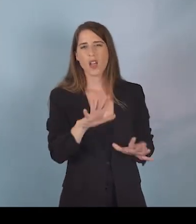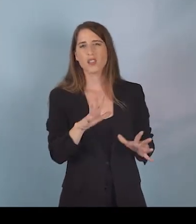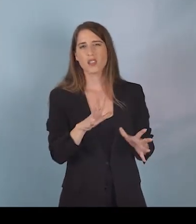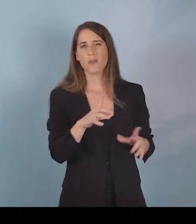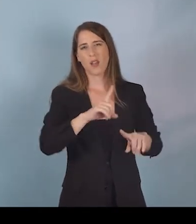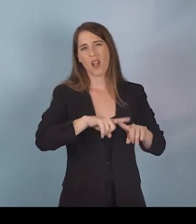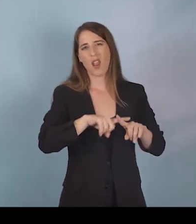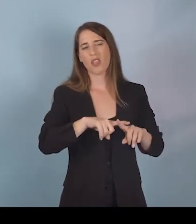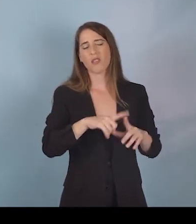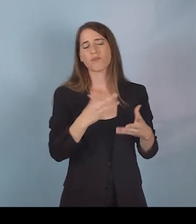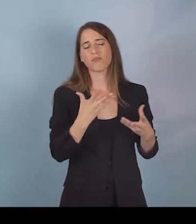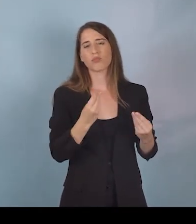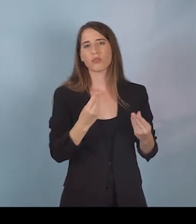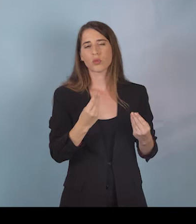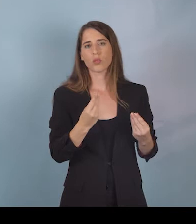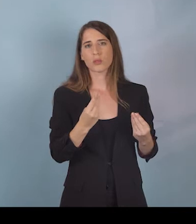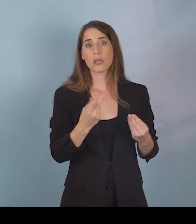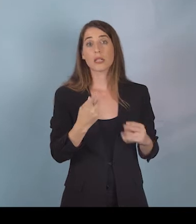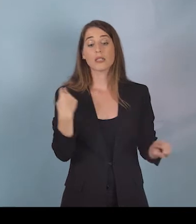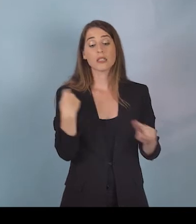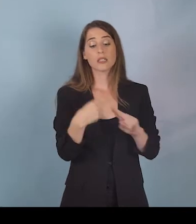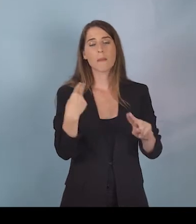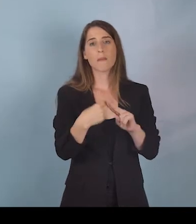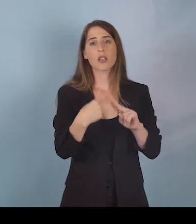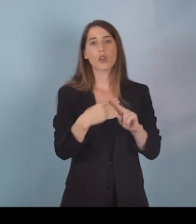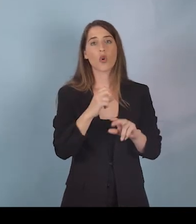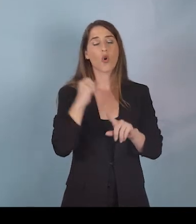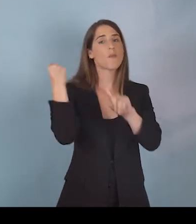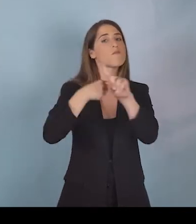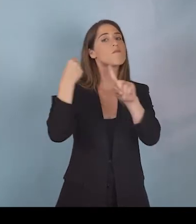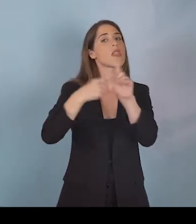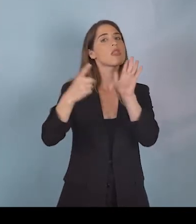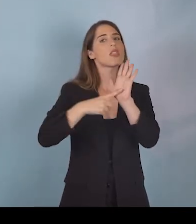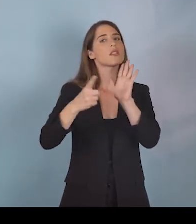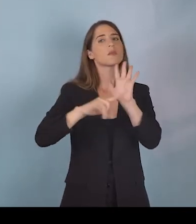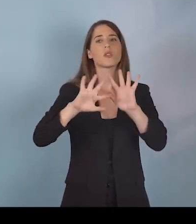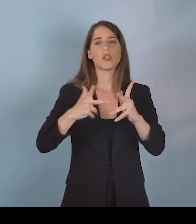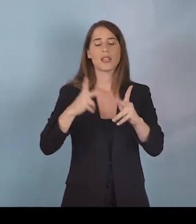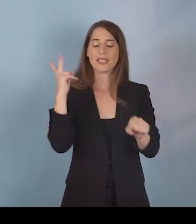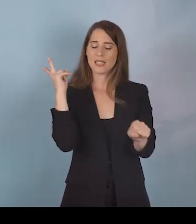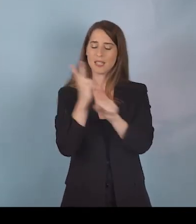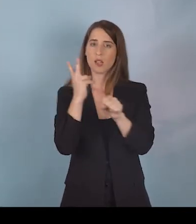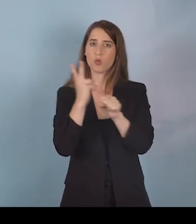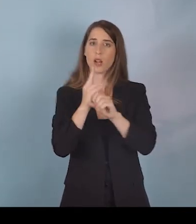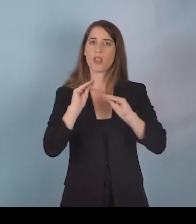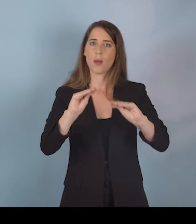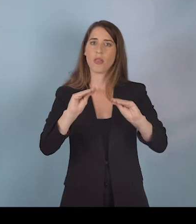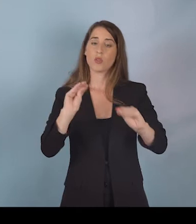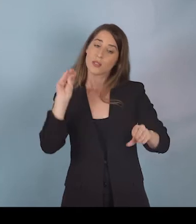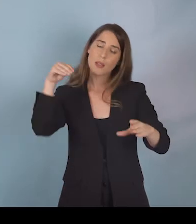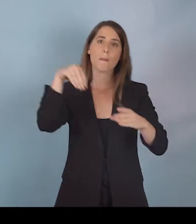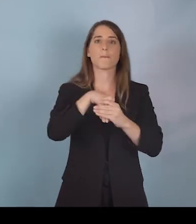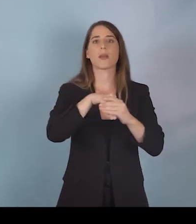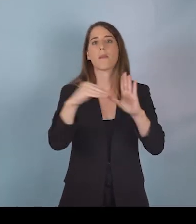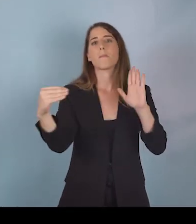Και ένα βασικό κομμάτι των θεσμικών διεκδικήσεών μας είναι η σεξουαλική διαπαιδαγώγηση στα σχολεία